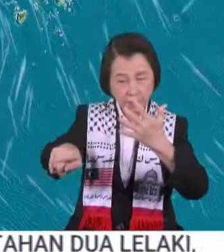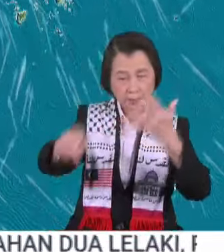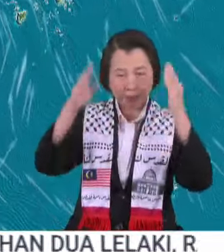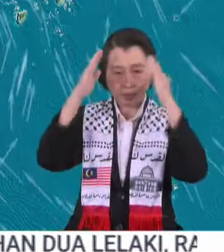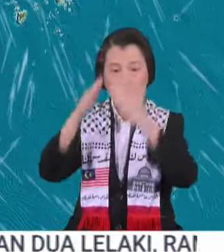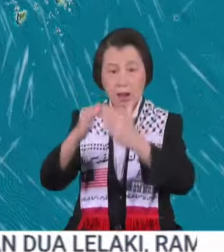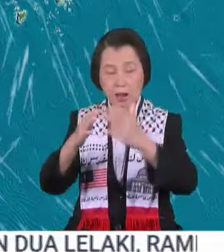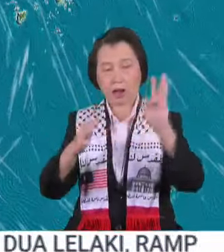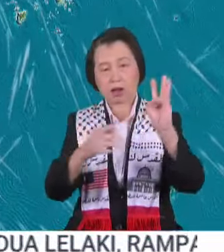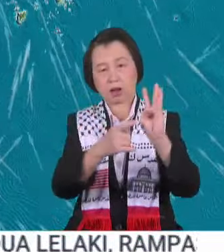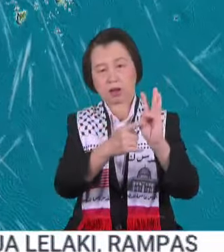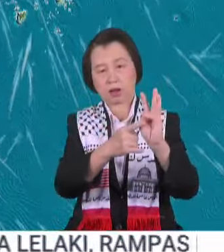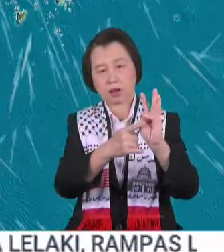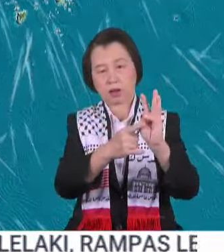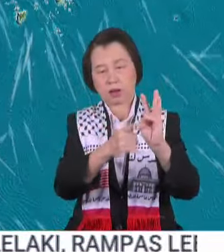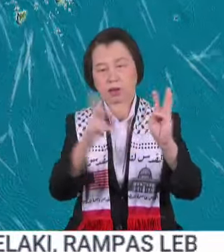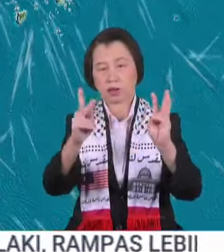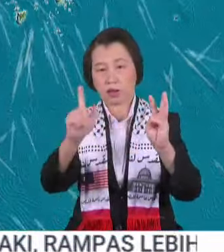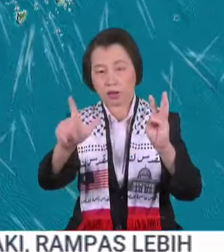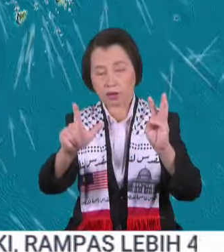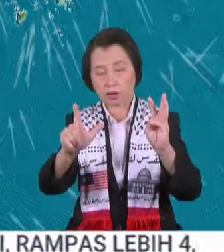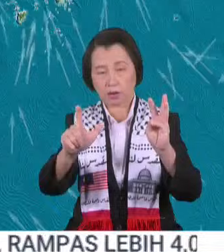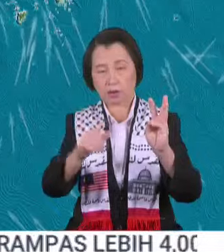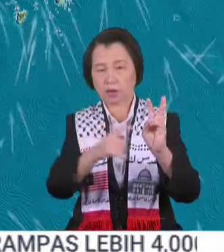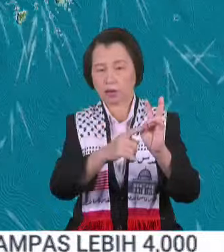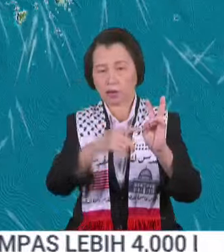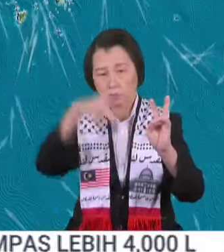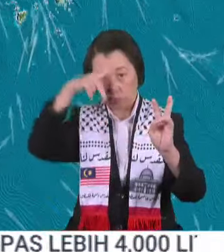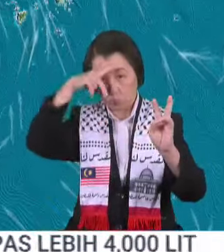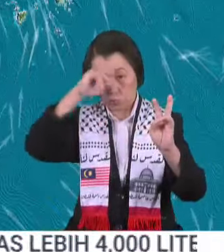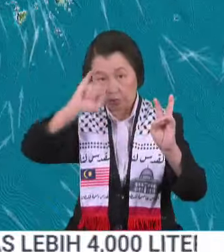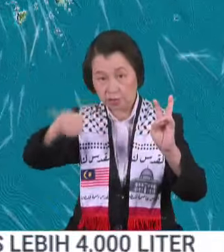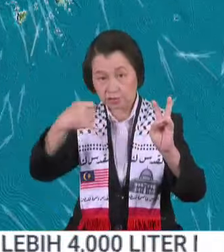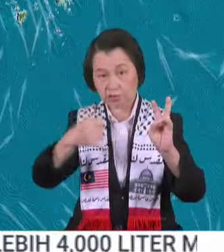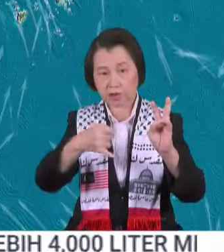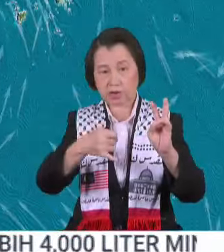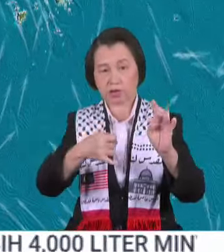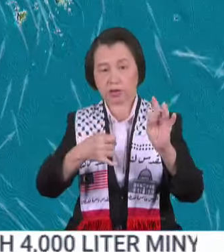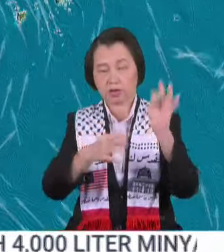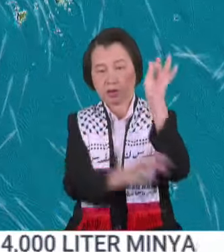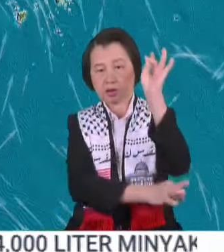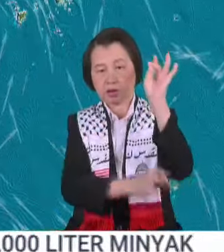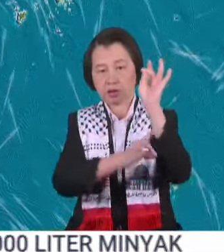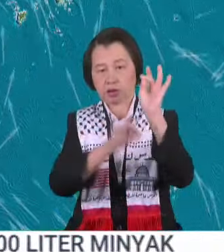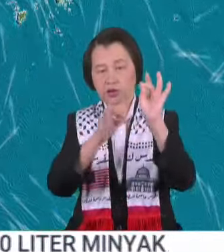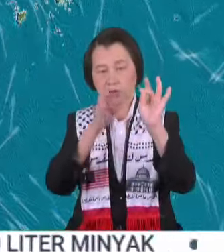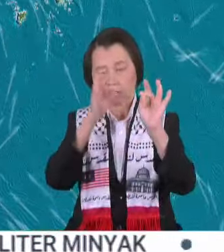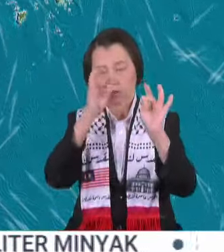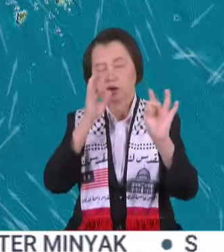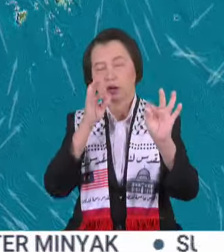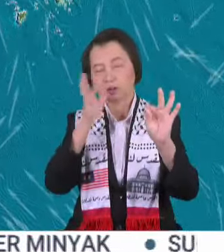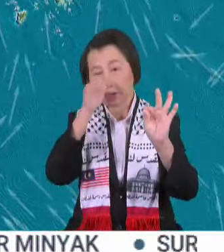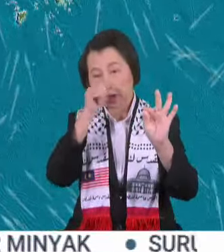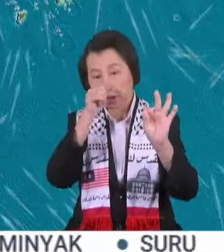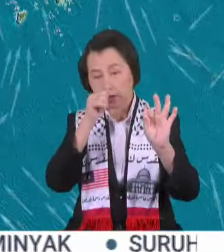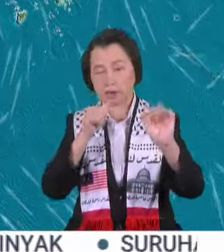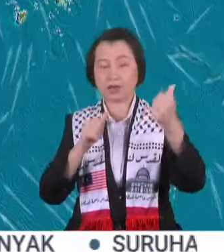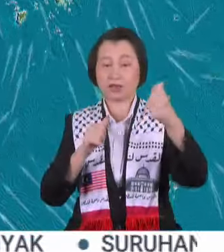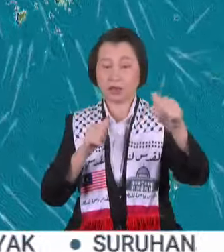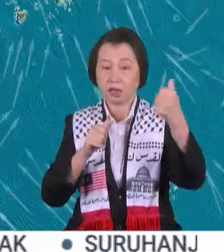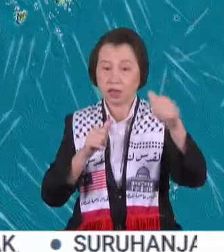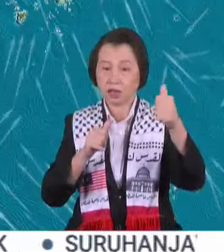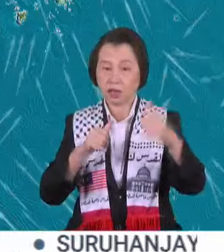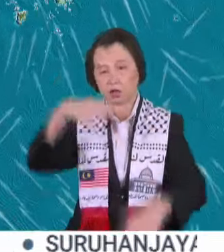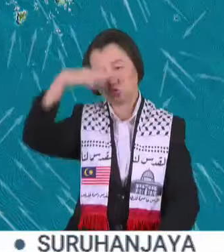Pahang, wilayah Pasuan Kuala Lumpur, wilayah Pasuan Putrajaya, Negeri Sembilan, Melaka dan juga Johor. Dan keadaan cuaca